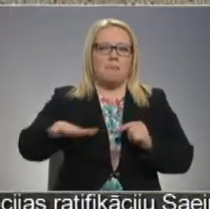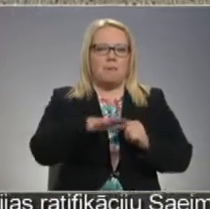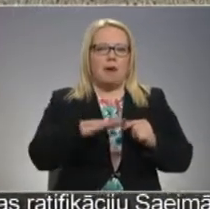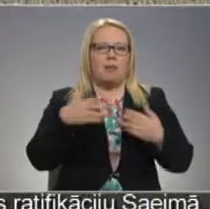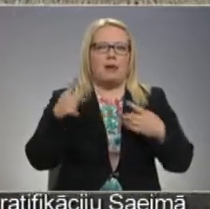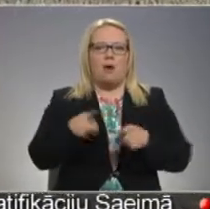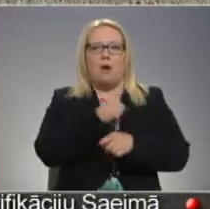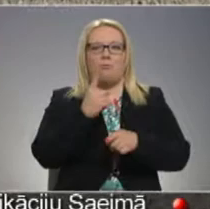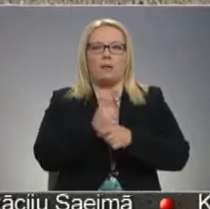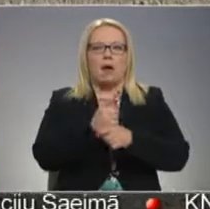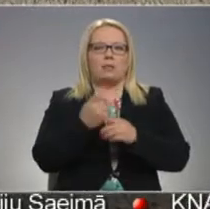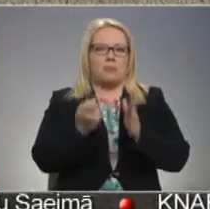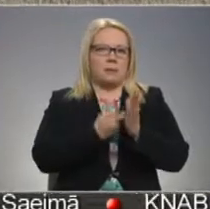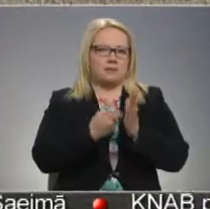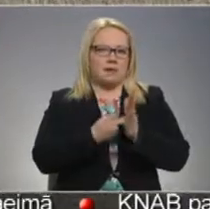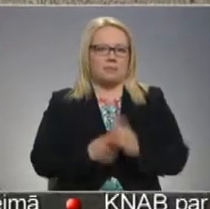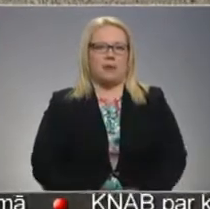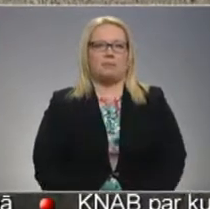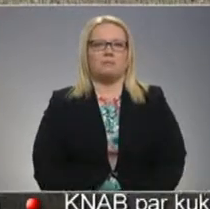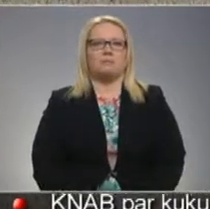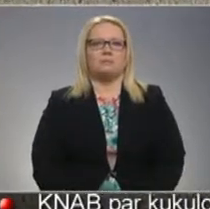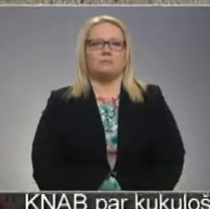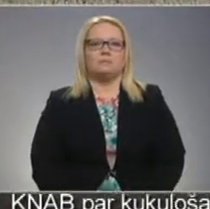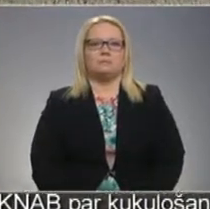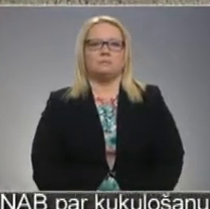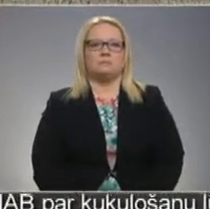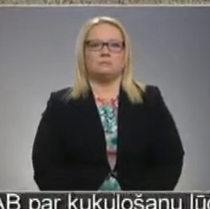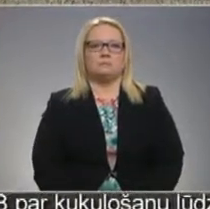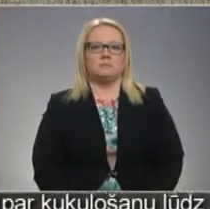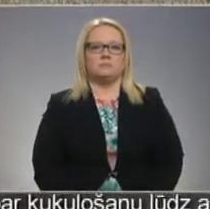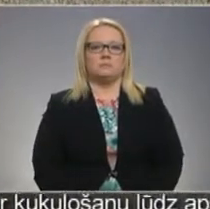jau ir obligāta prasība. Sandra Leitāne, Andris Pāns, TV Spektrs.